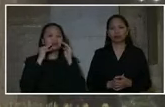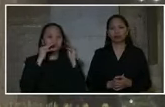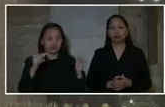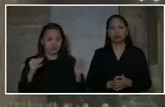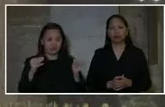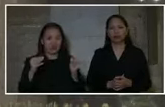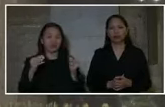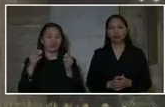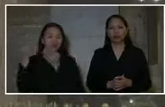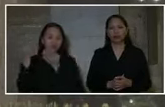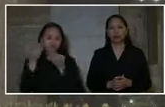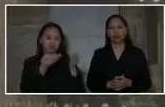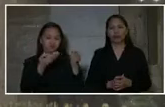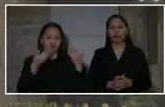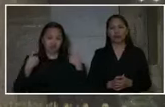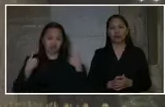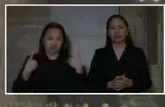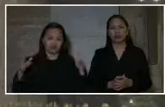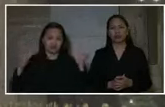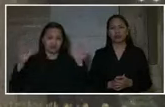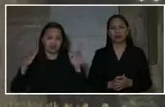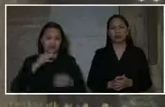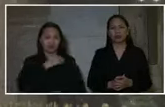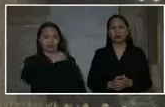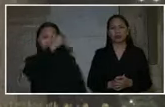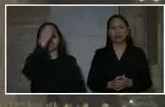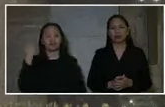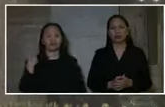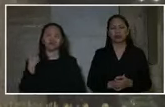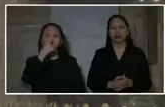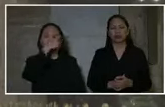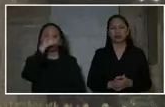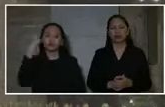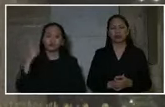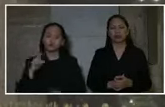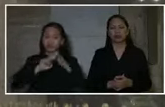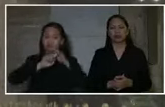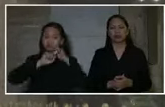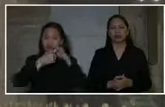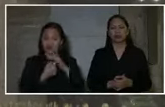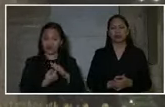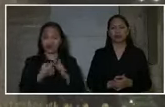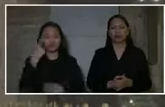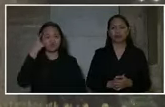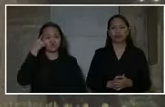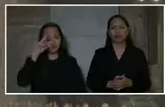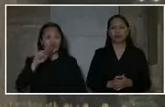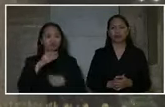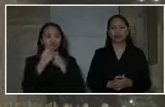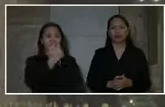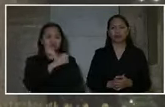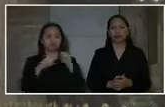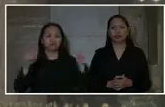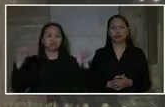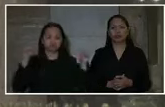dala ng anghel kay Maria, sapagkat itong simula ng kaligtasan ng